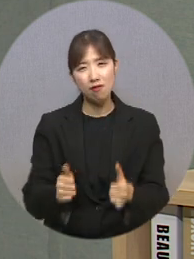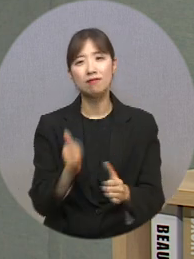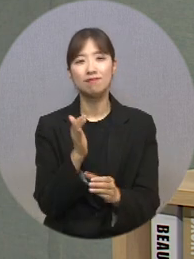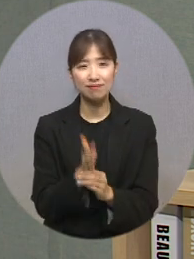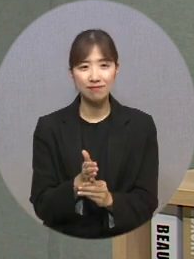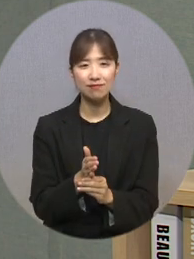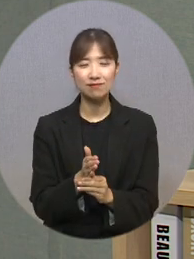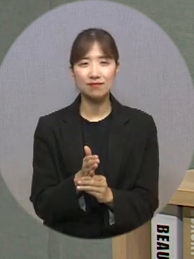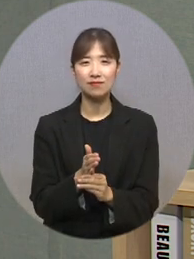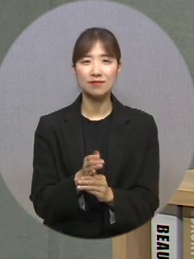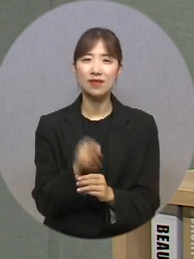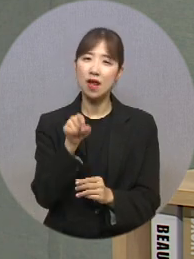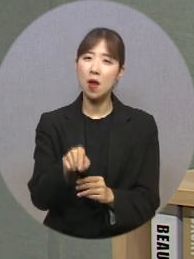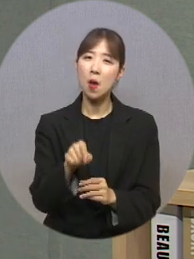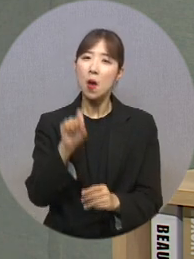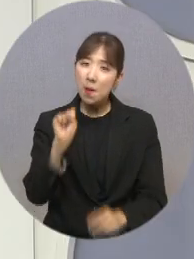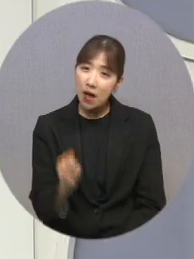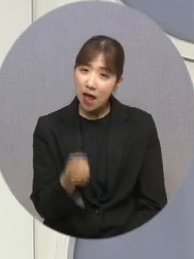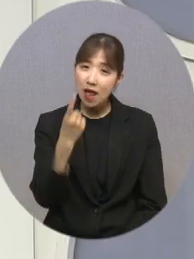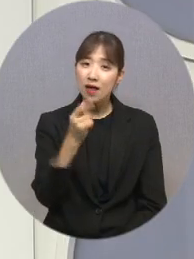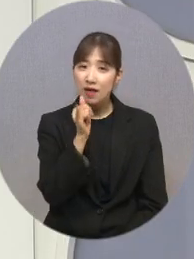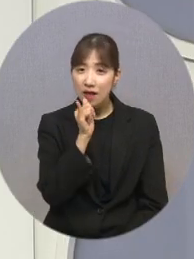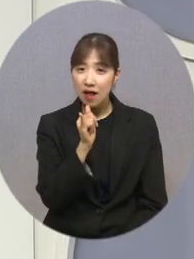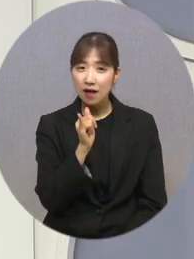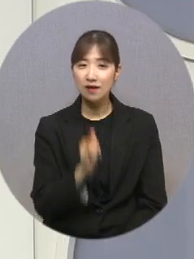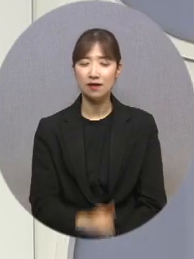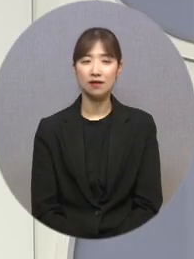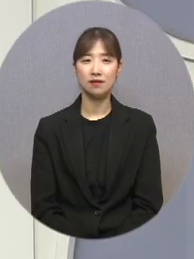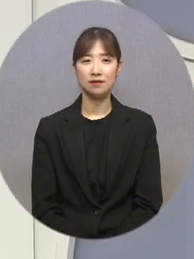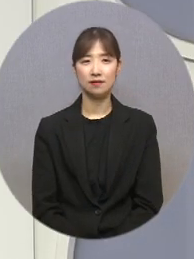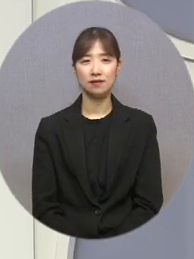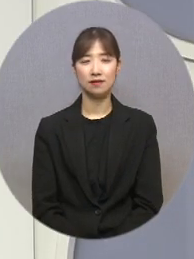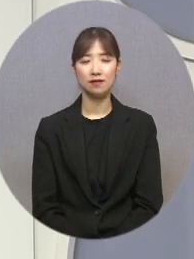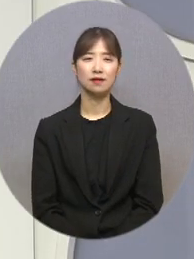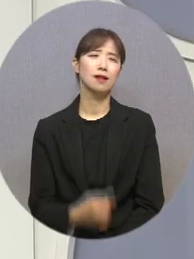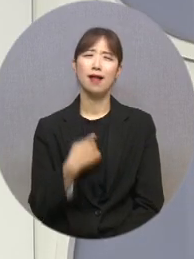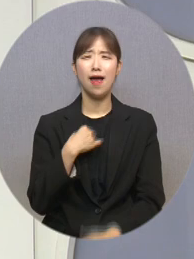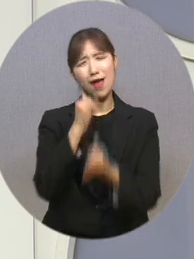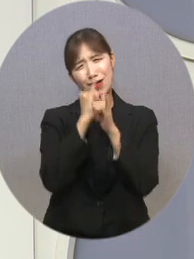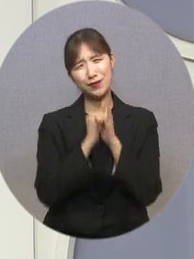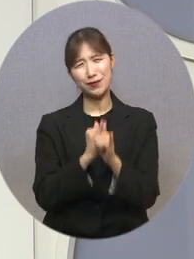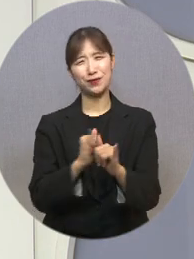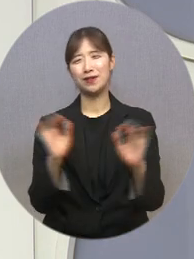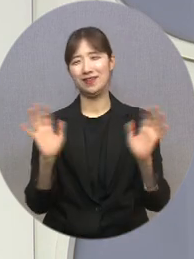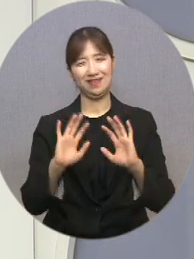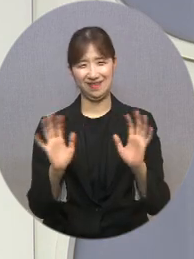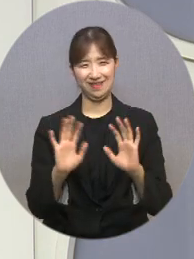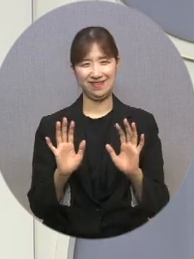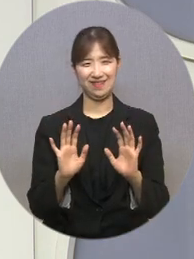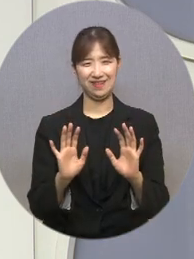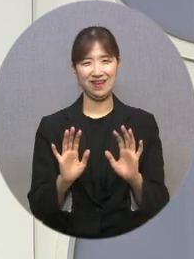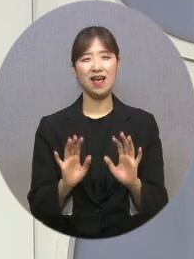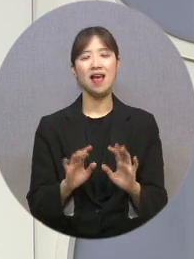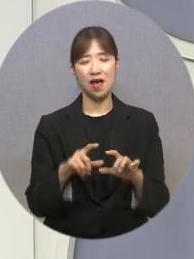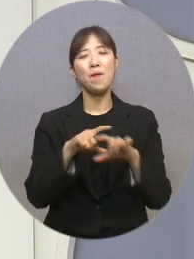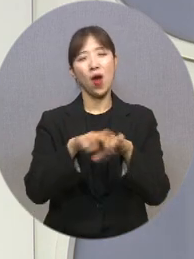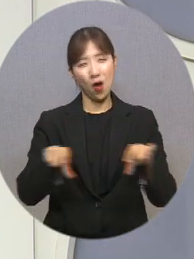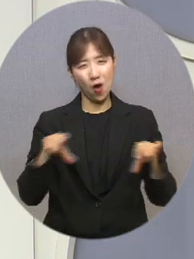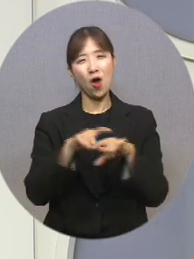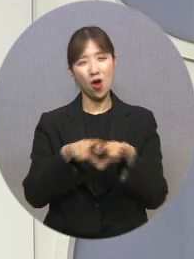계시는데 어떤 계기가 있었나요? 아, 예. 일단 제가 뭐 훌륭한 검사는 아니고요. 평범한 많은 검사 중에 한